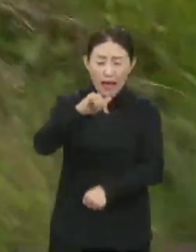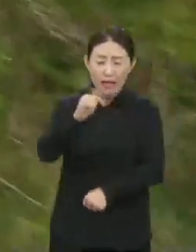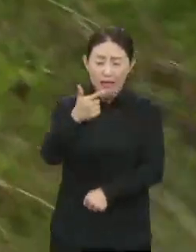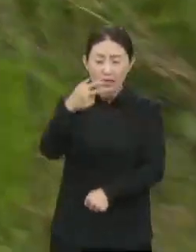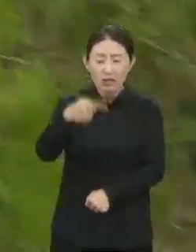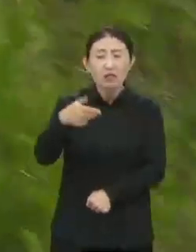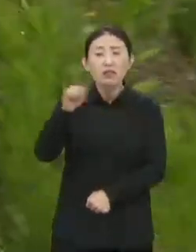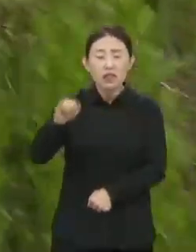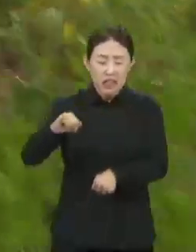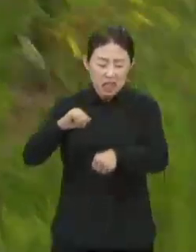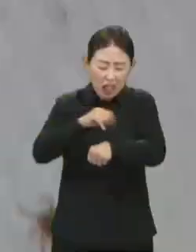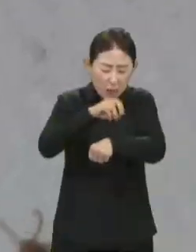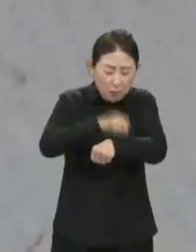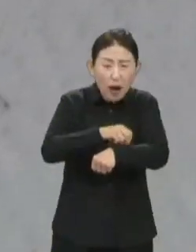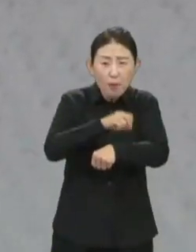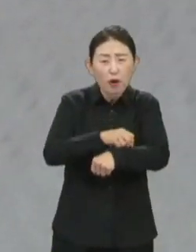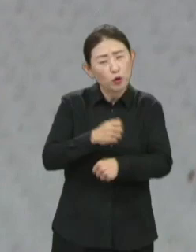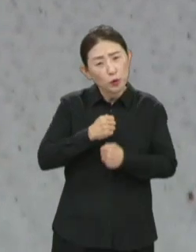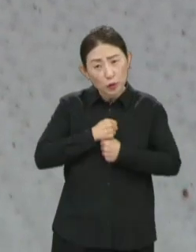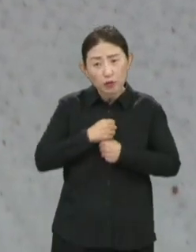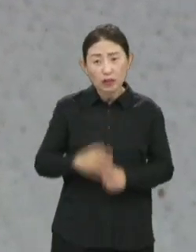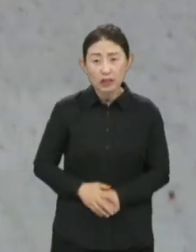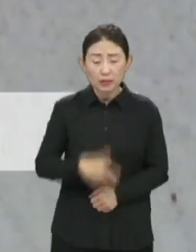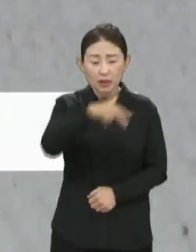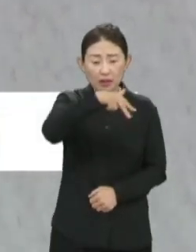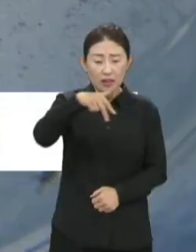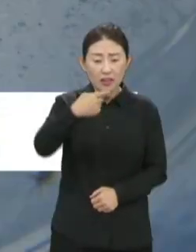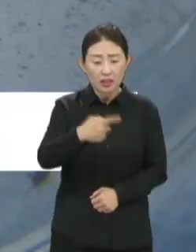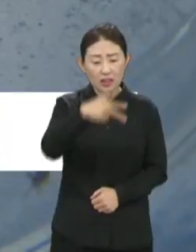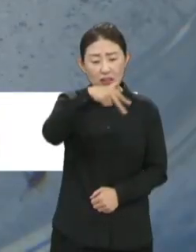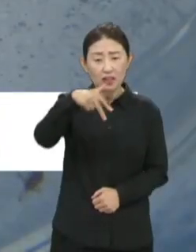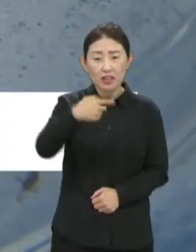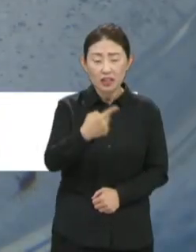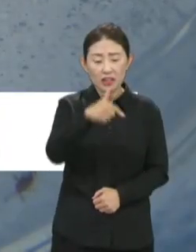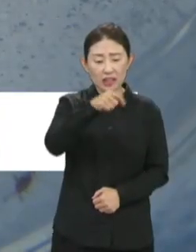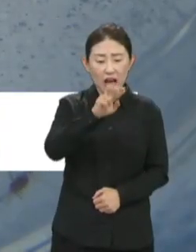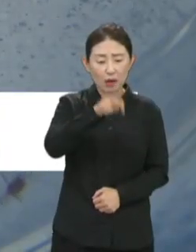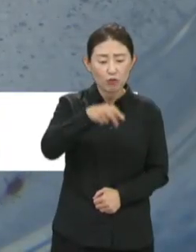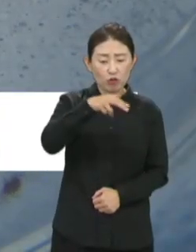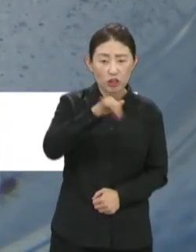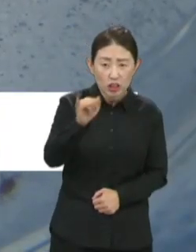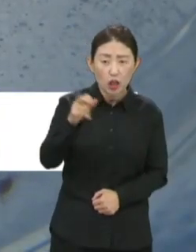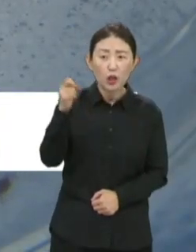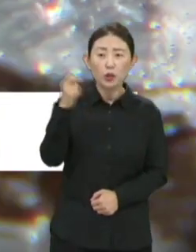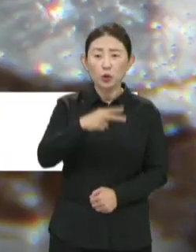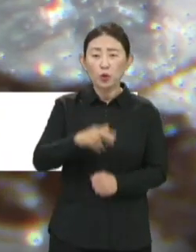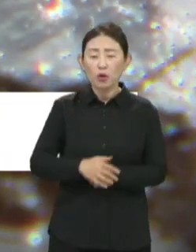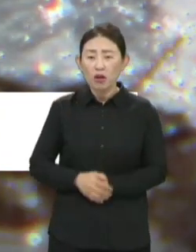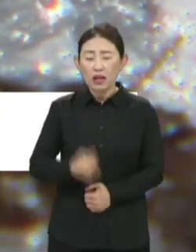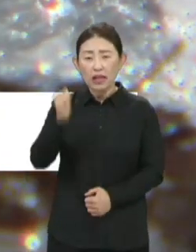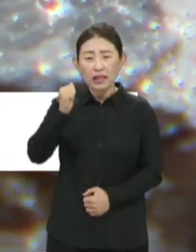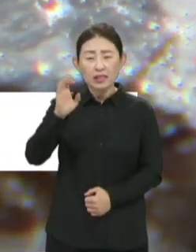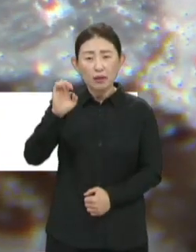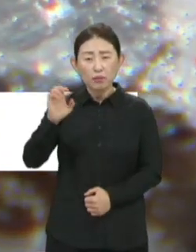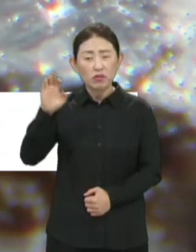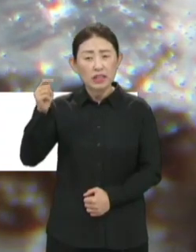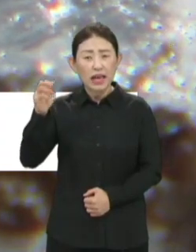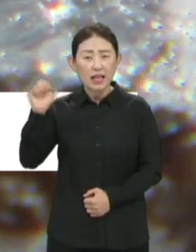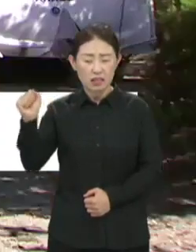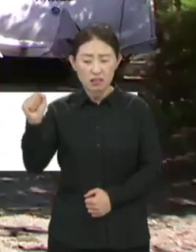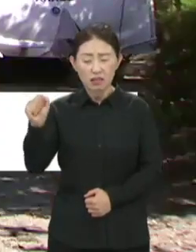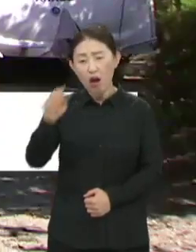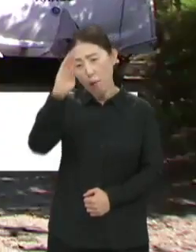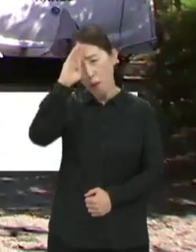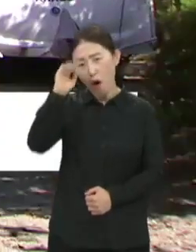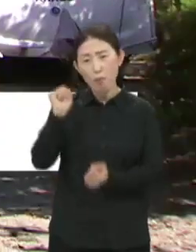가을철 불청객인 야생 진드기는 쯔쯔가무시와 중증열성 혈소판 감소 증후군을 옮기는데 특히